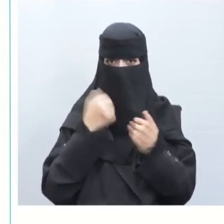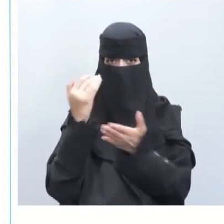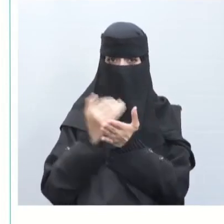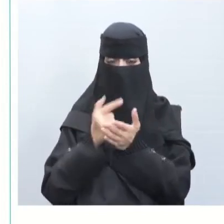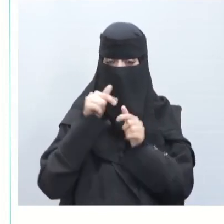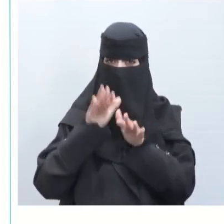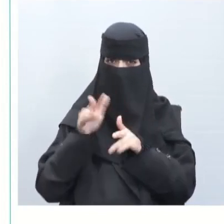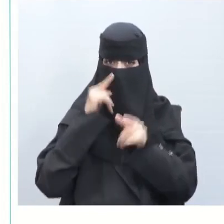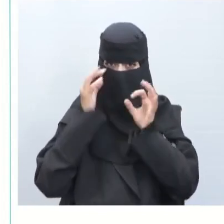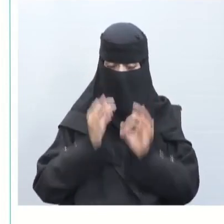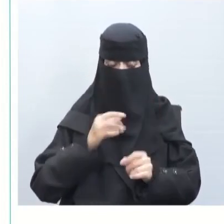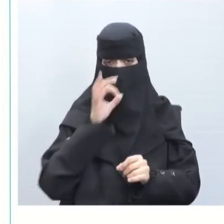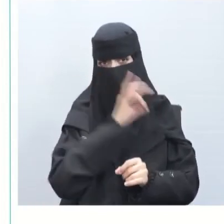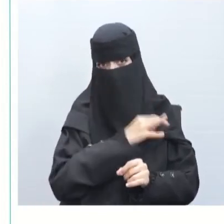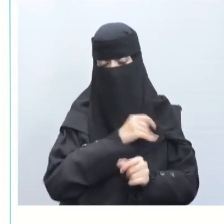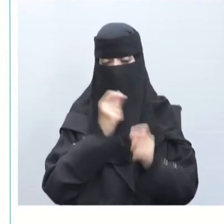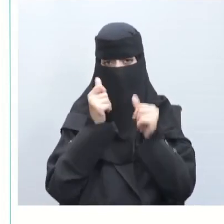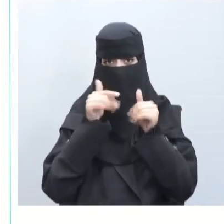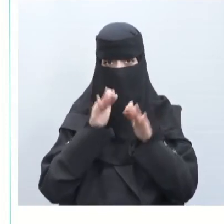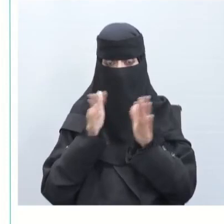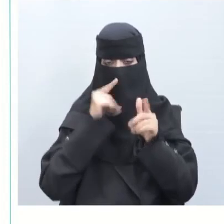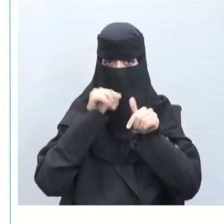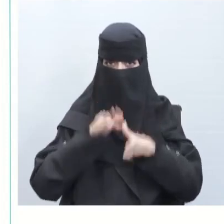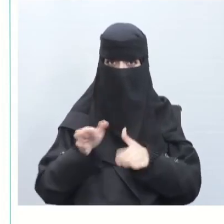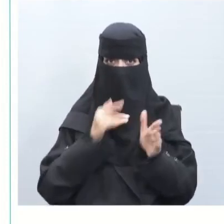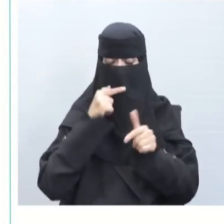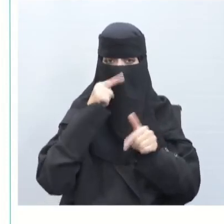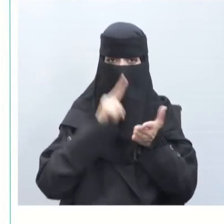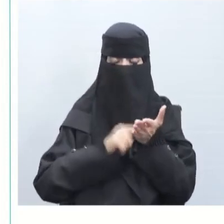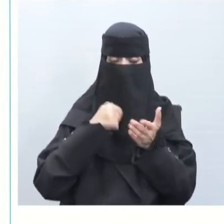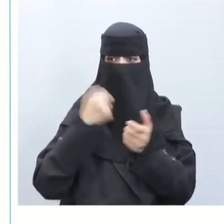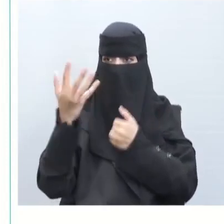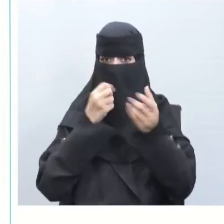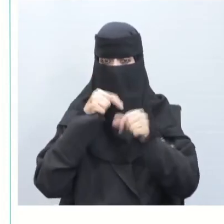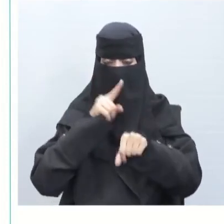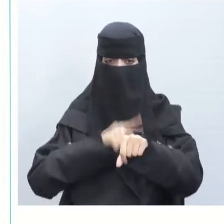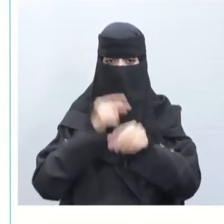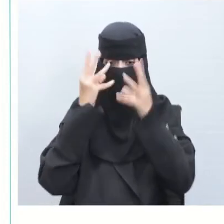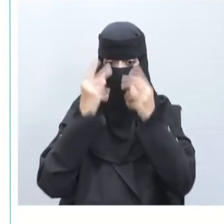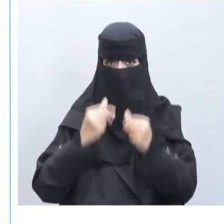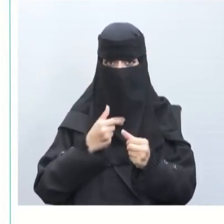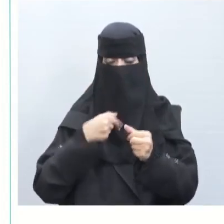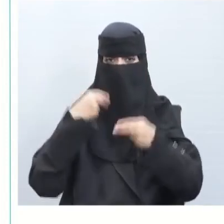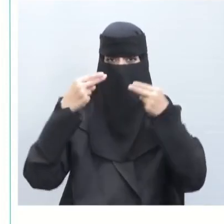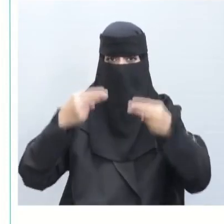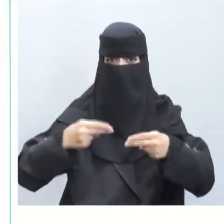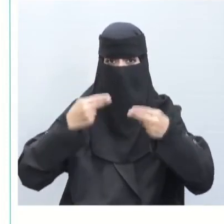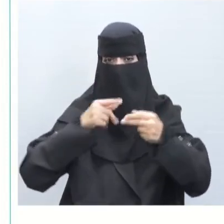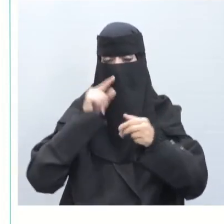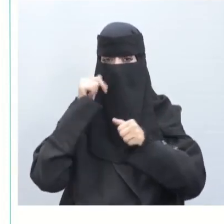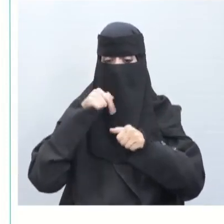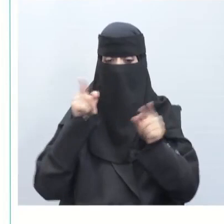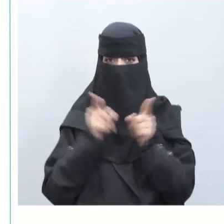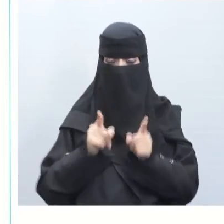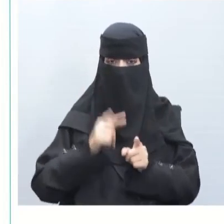يكون هالك بالتاكيد فائده وارباح وايضا ان يكون التوريد في الوقت المناسب للفعاليه لذلك ين